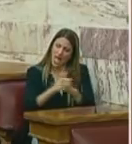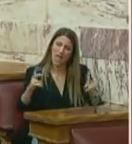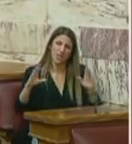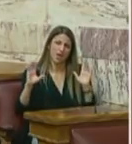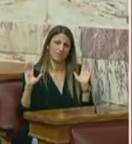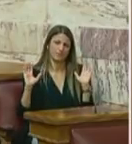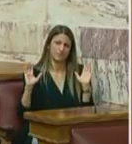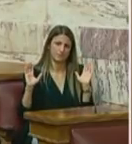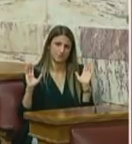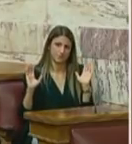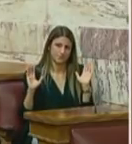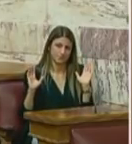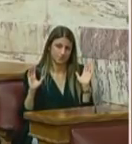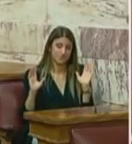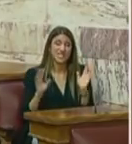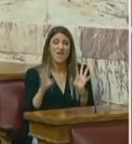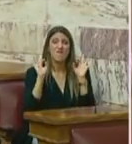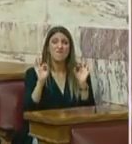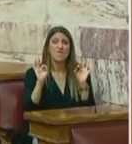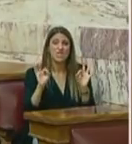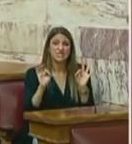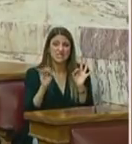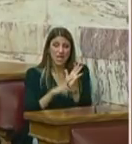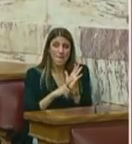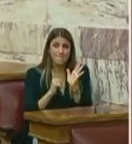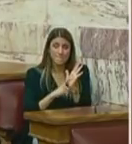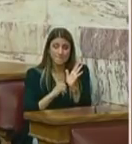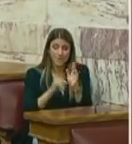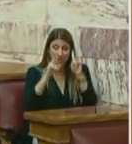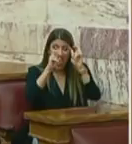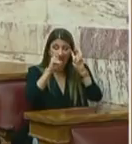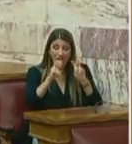βεβαίως δεν είμαστε εμείς υπεύθυνοι, αλλά οι εμπνευστές τους.